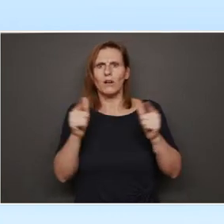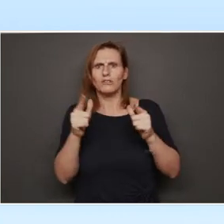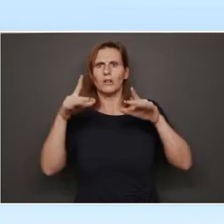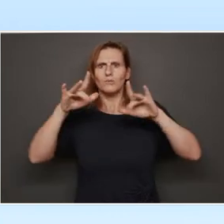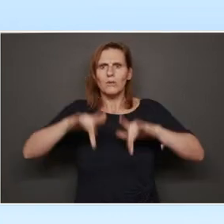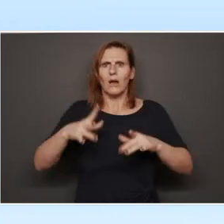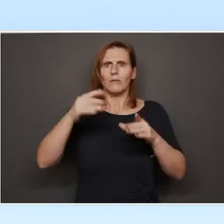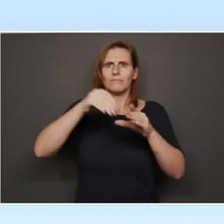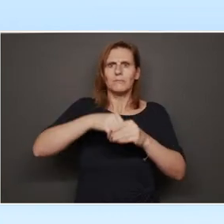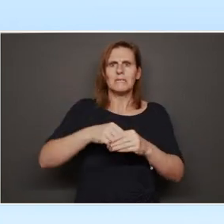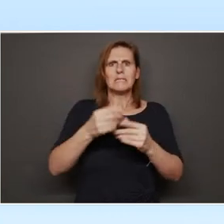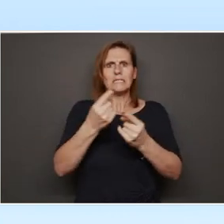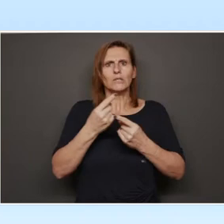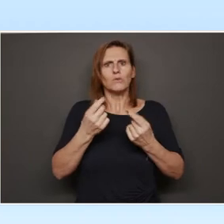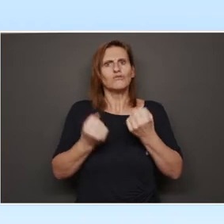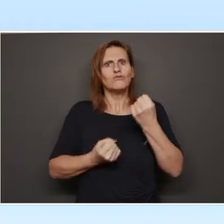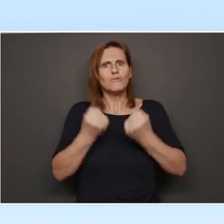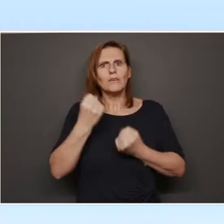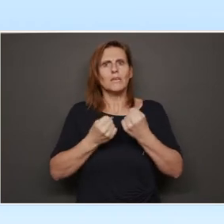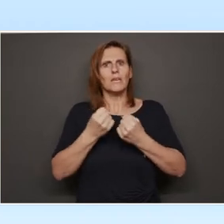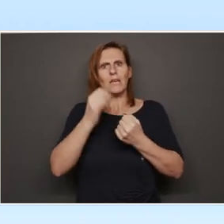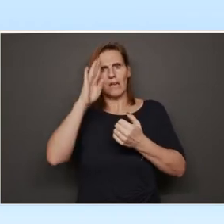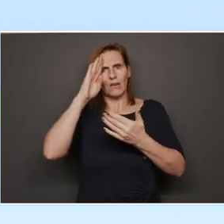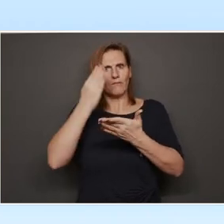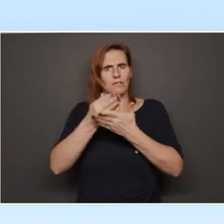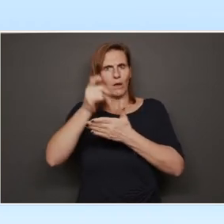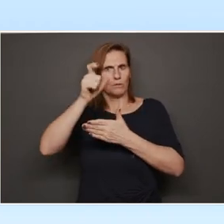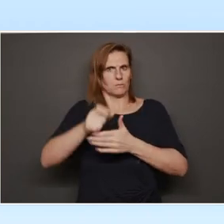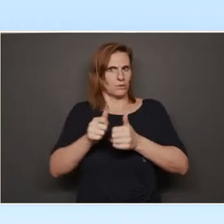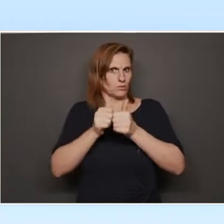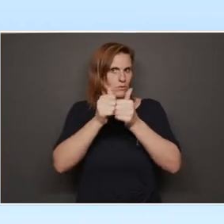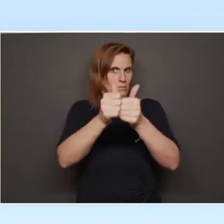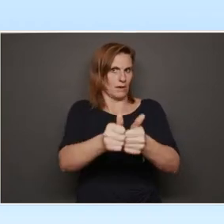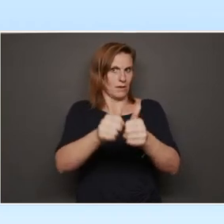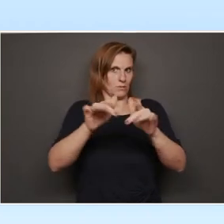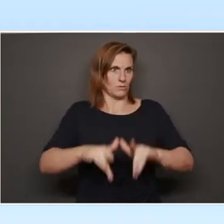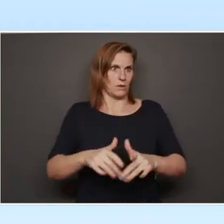In schwierigen Situationen steht ihr eine Vertrauensperson zur Seite.